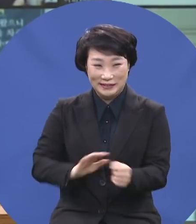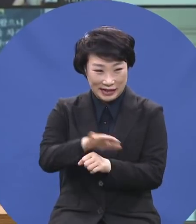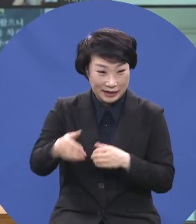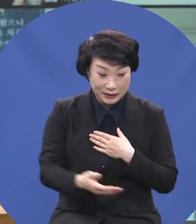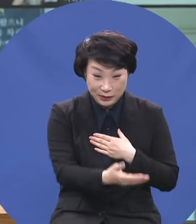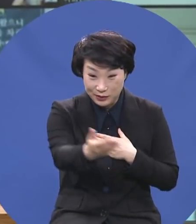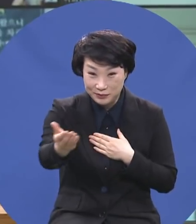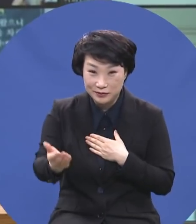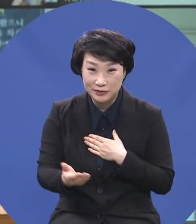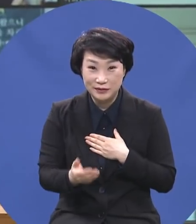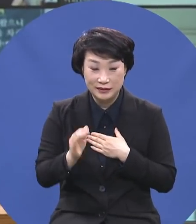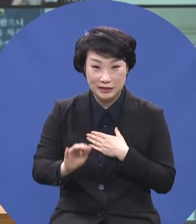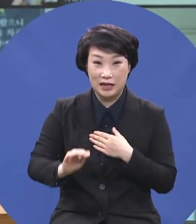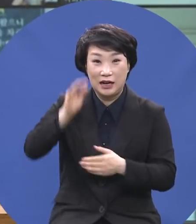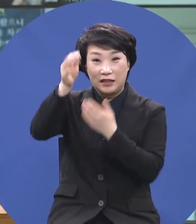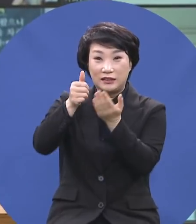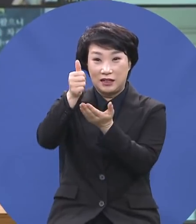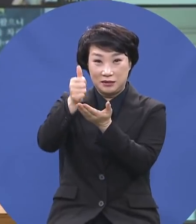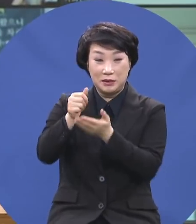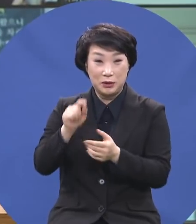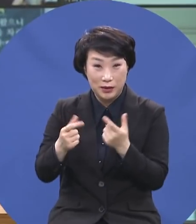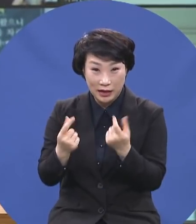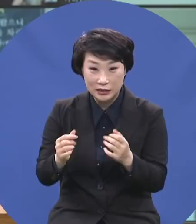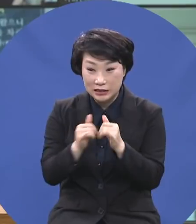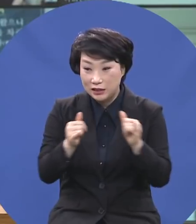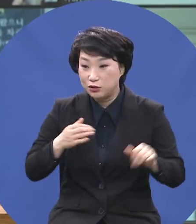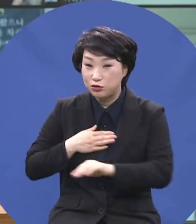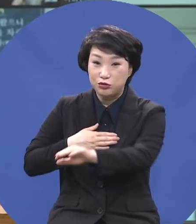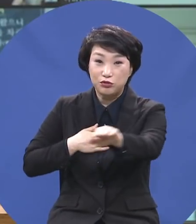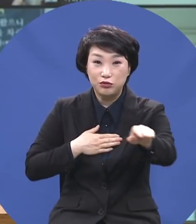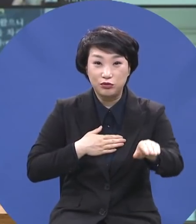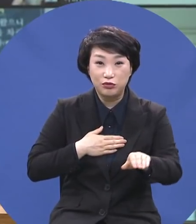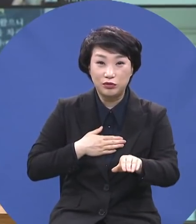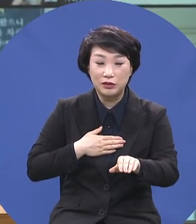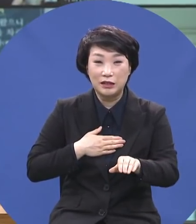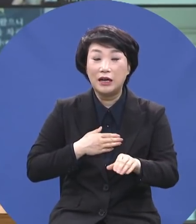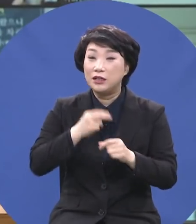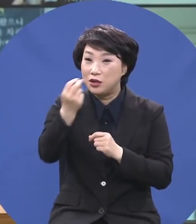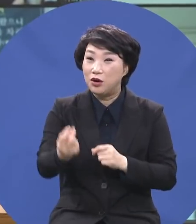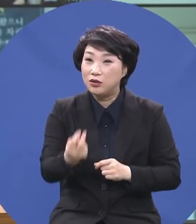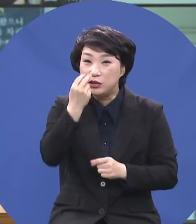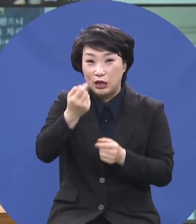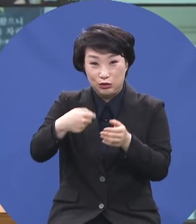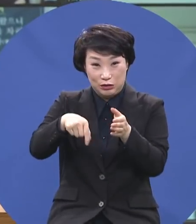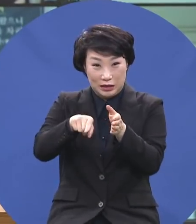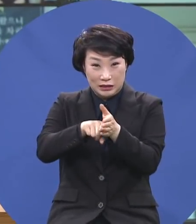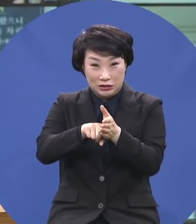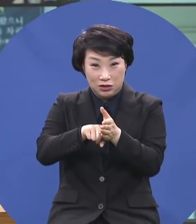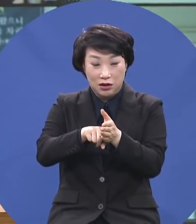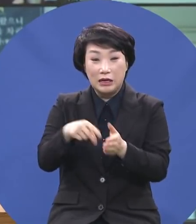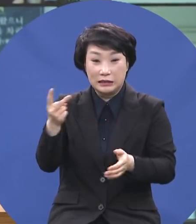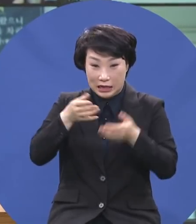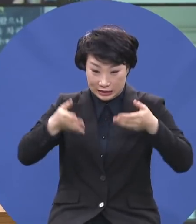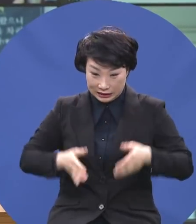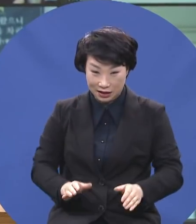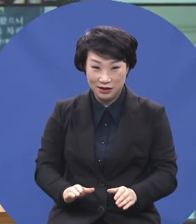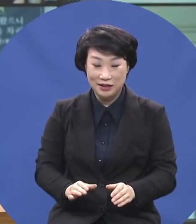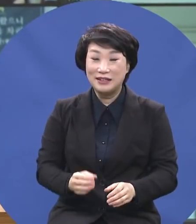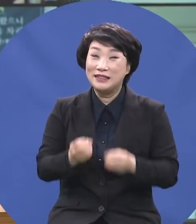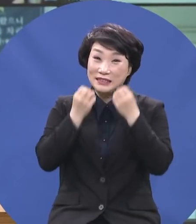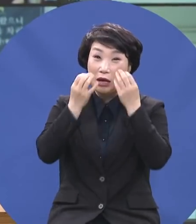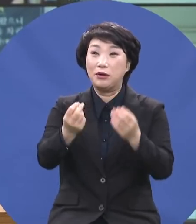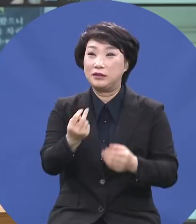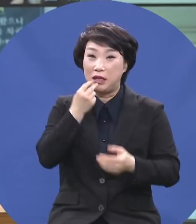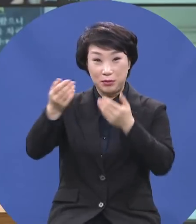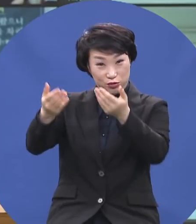사랑하는 여러분, 하나님께서 이렇게 인류의 영생을 위하여 거듭나는 새